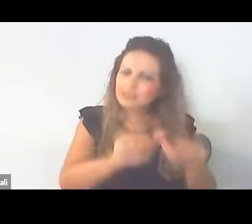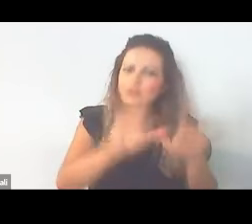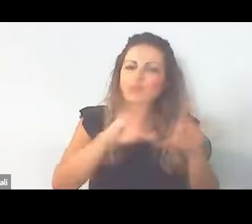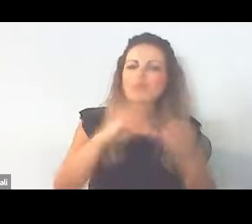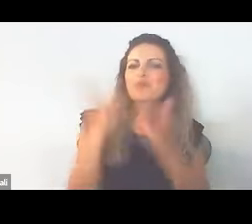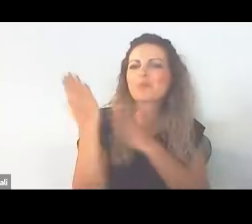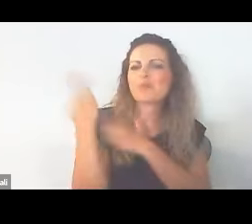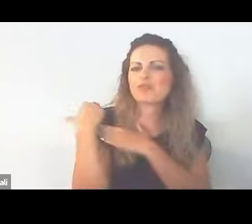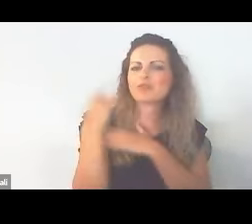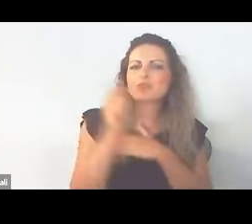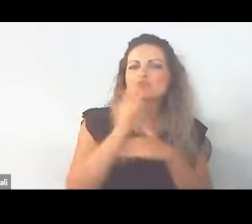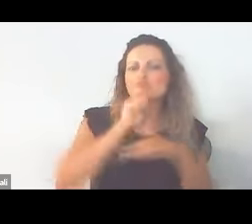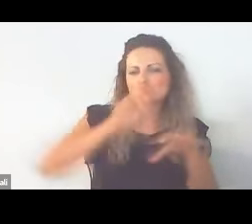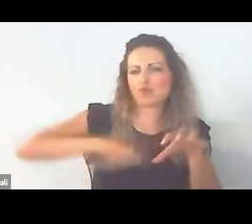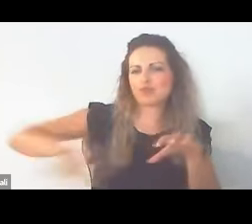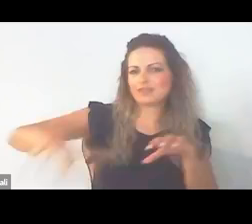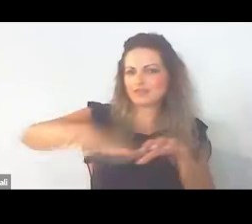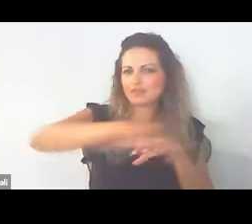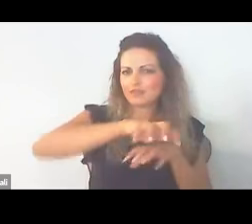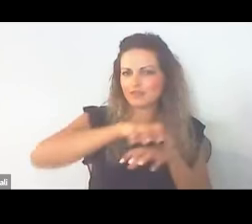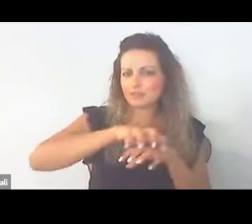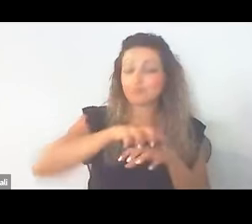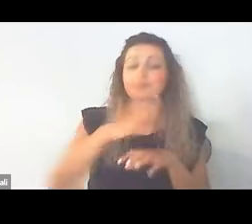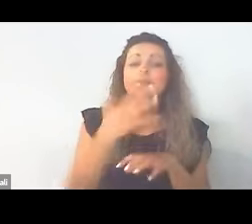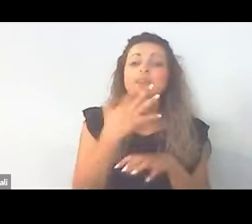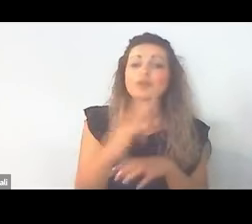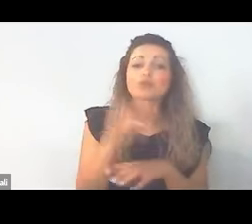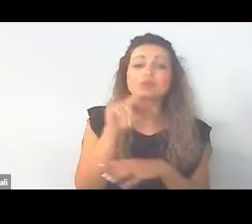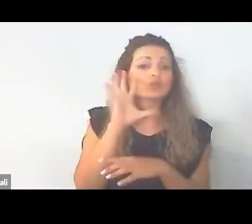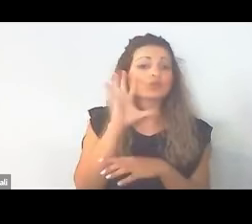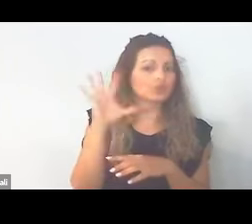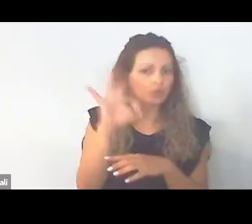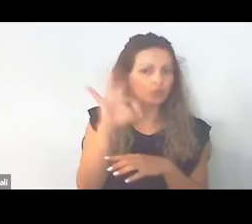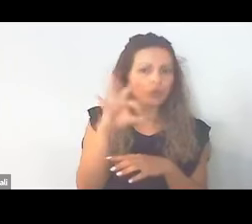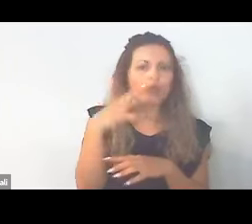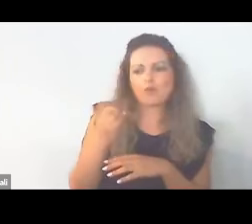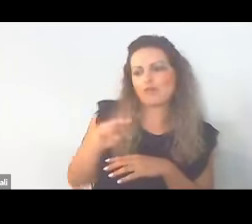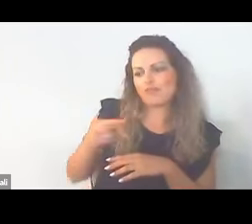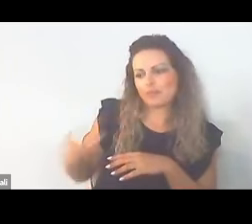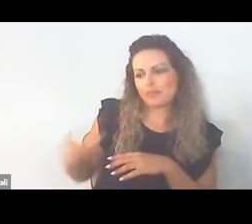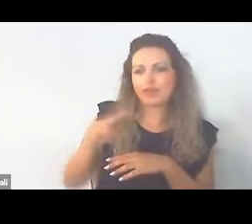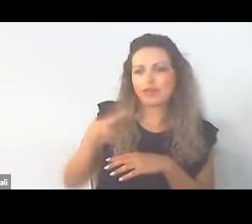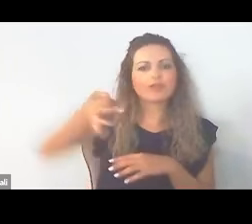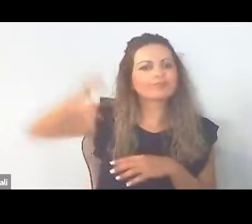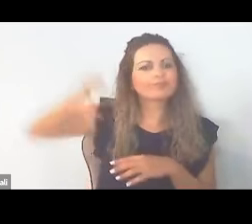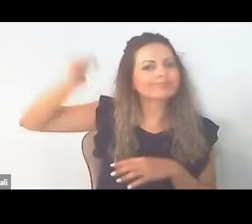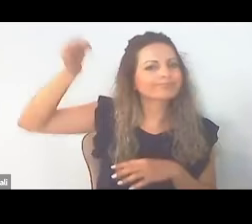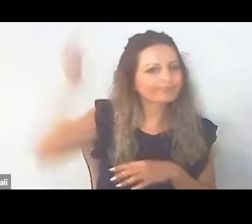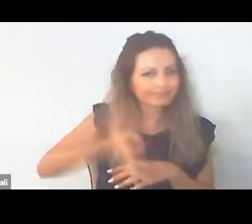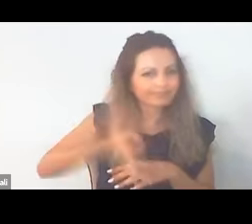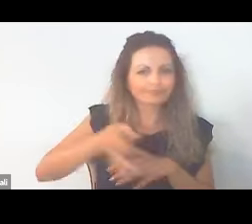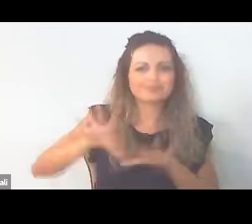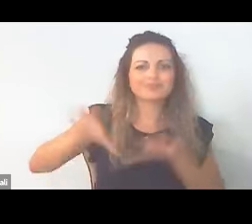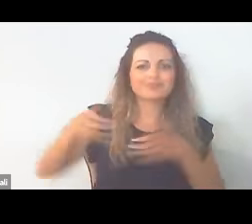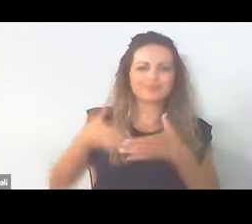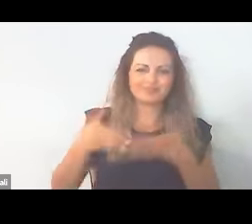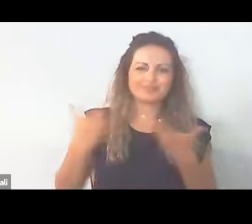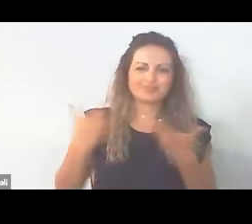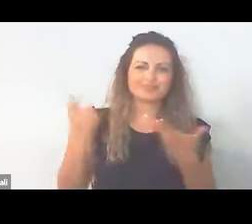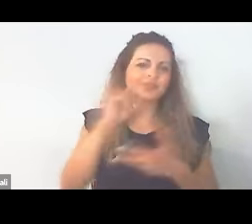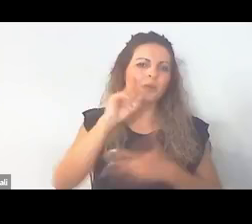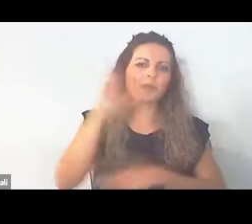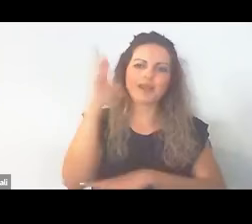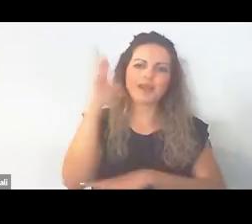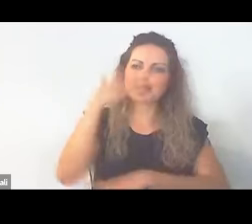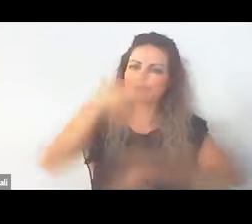το σκοπό έχουμε μαζί μας ένα εξαίρετο, επιτρέψτε μου, πάνελ ομιλητριών, τις οποίες θα σας